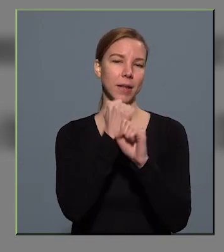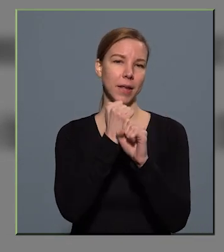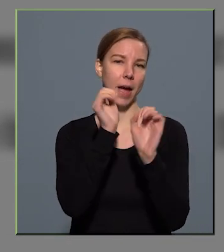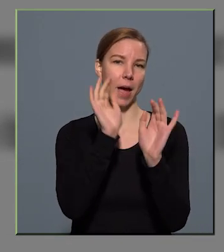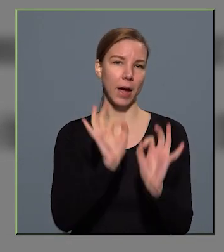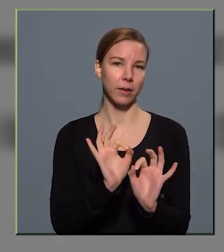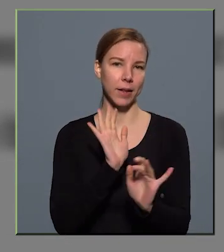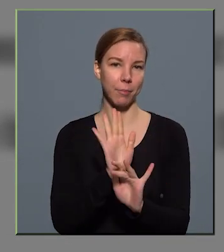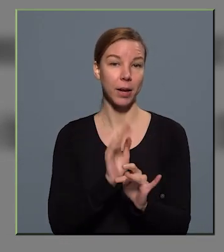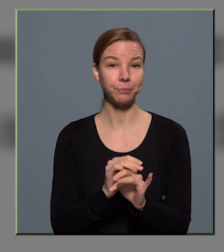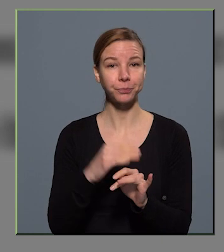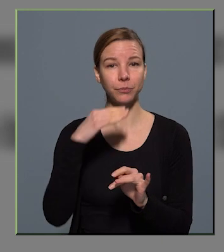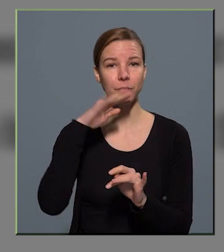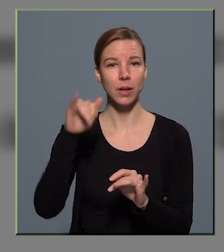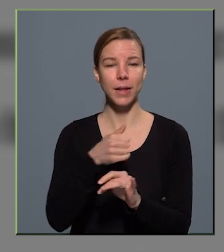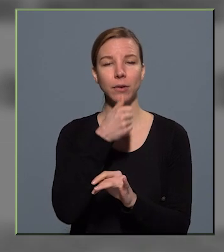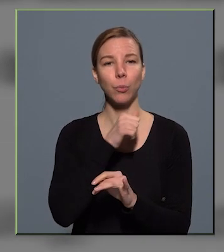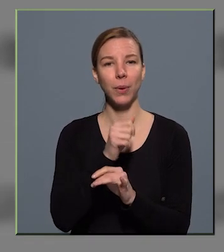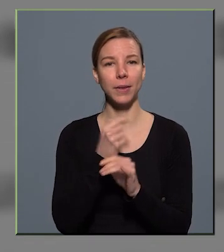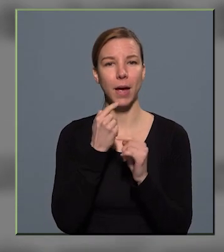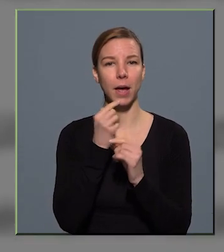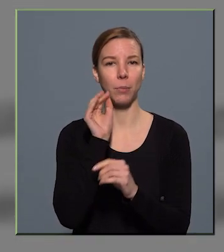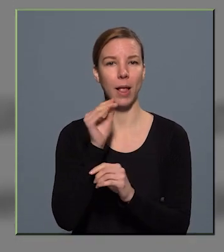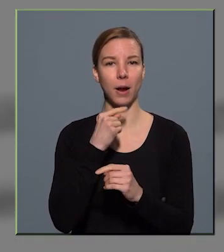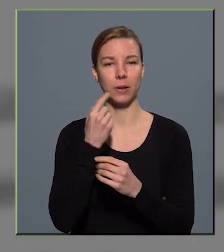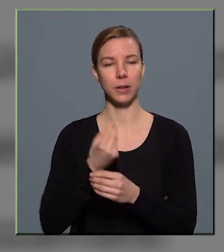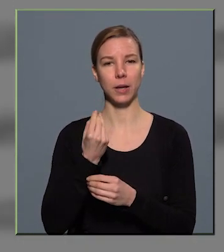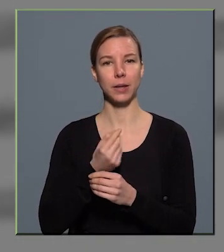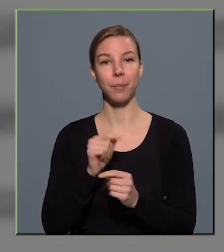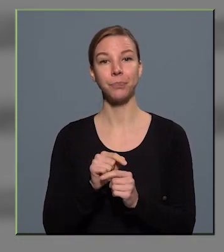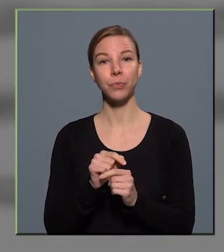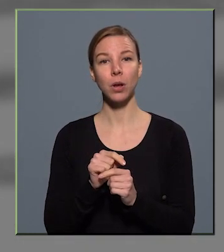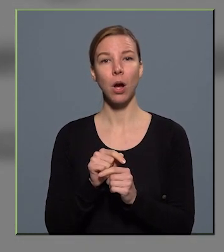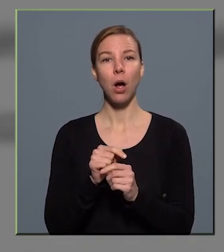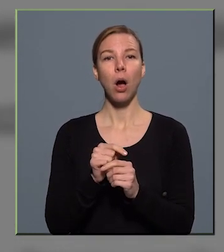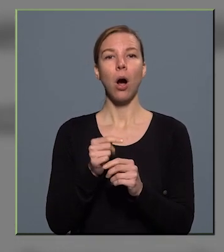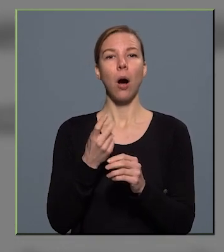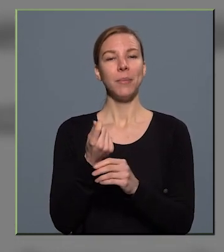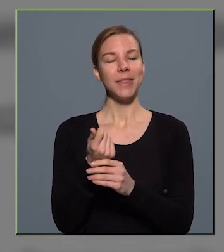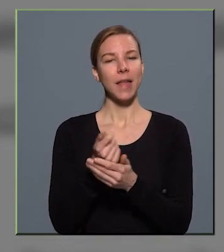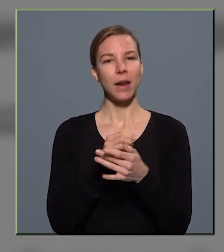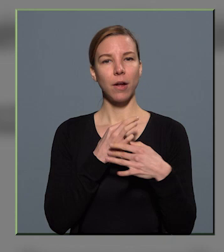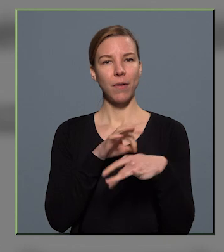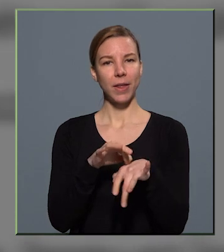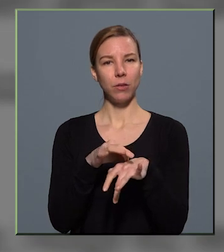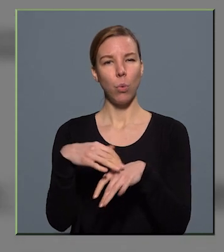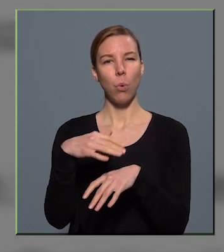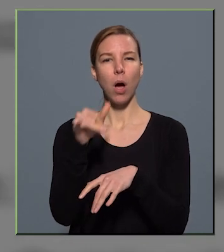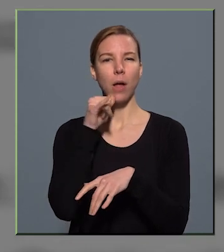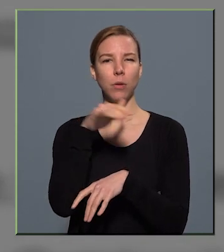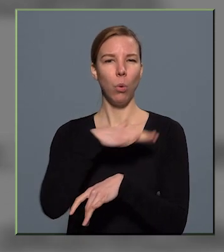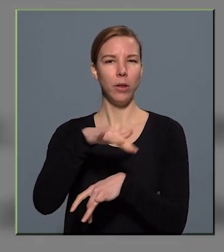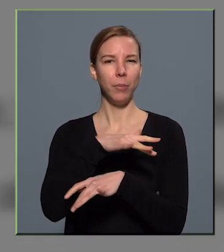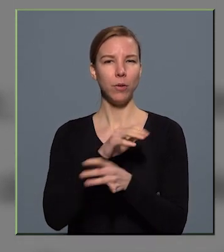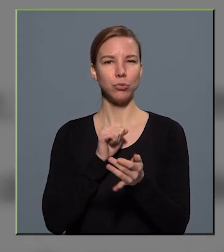Szijjártó Péter külgazdasági és külügyminiszter. A közlemény szerint a tárcavezető a zöldmezős beruházás